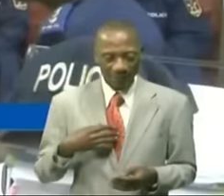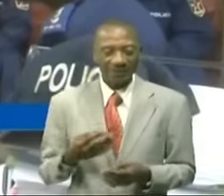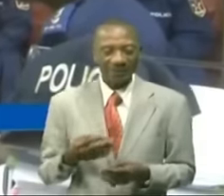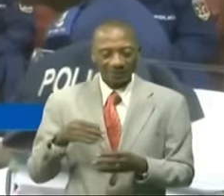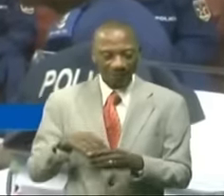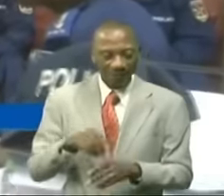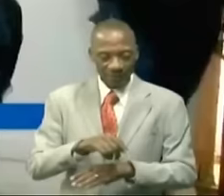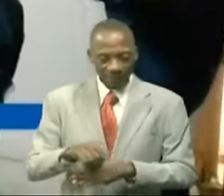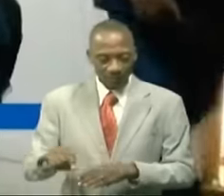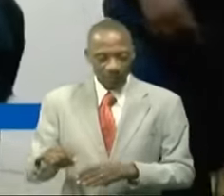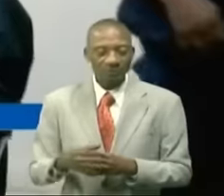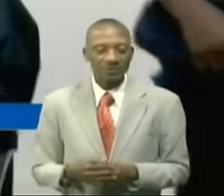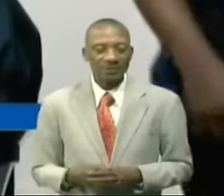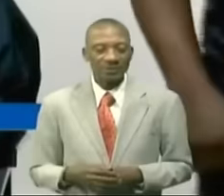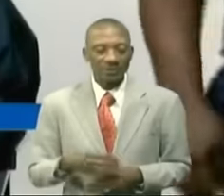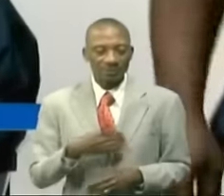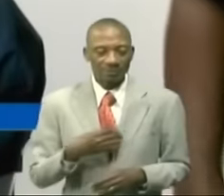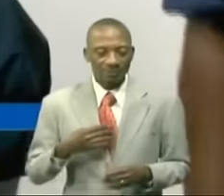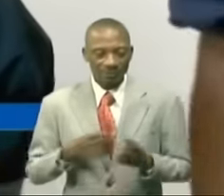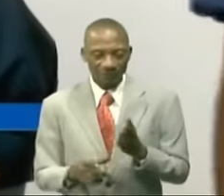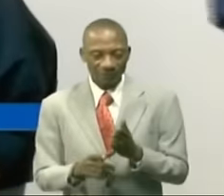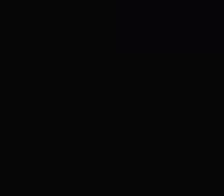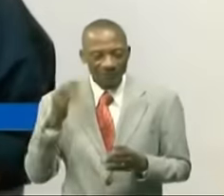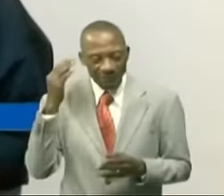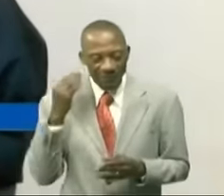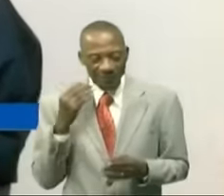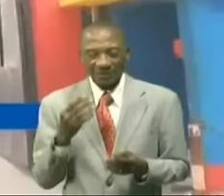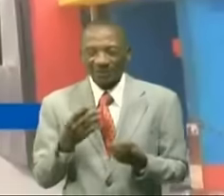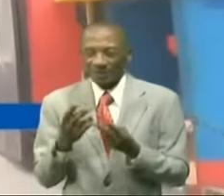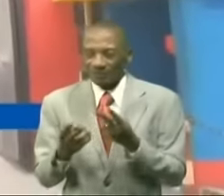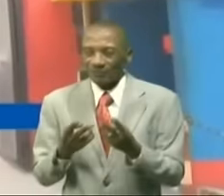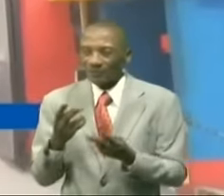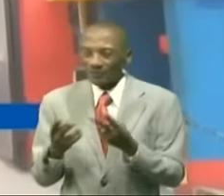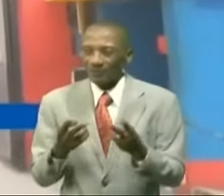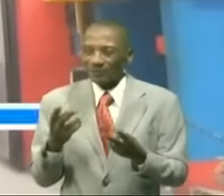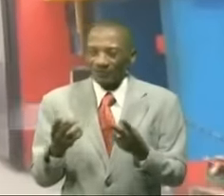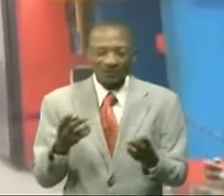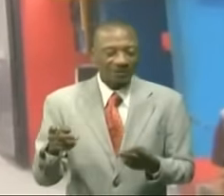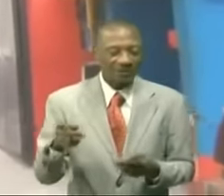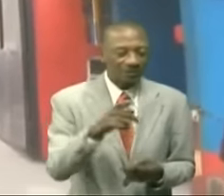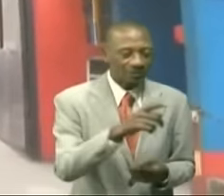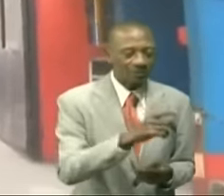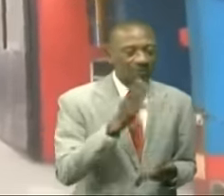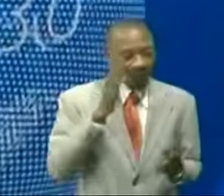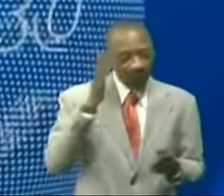la vice-ministre Eugénie Tshiela Kamba a promis de revenir très prochainement.